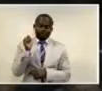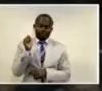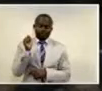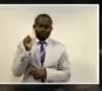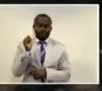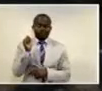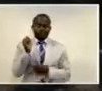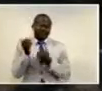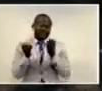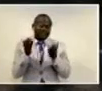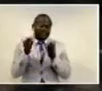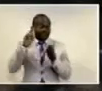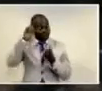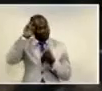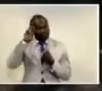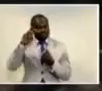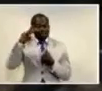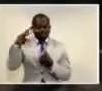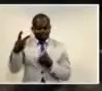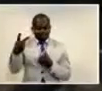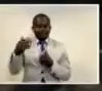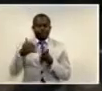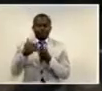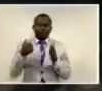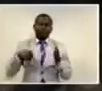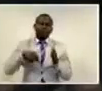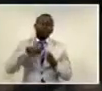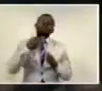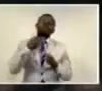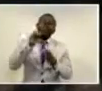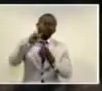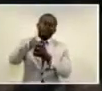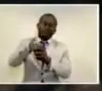ngira ngo ajye atekereza kabiri mbere y'uko ashaka kubijyamo